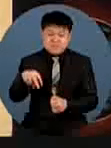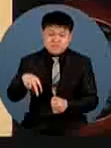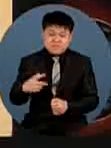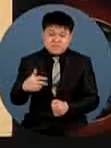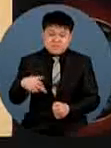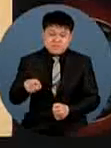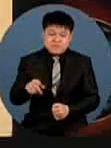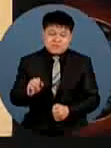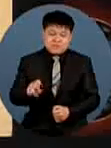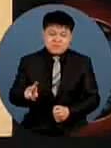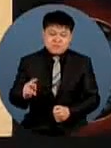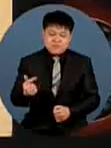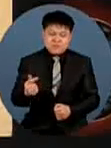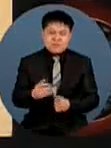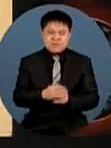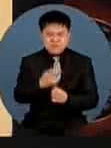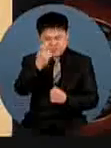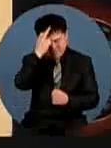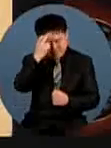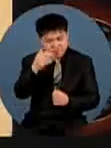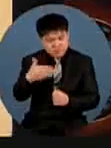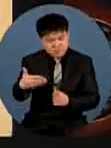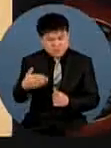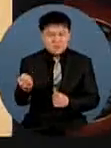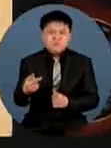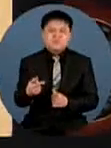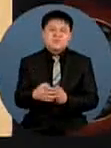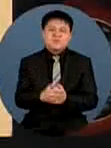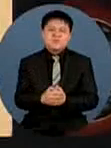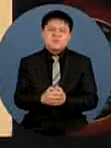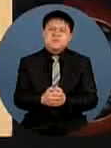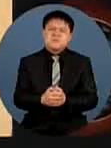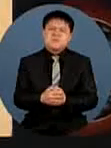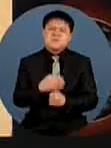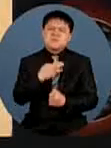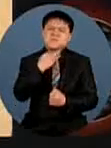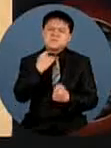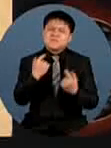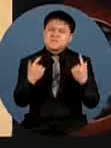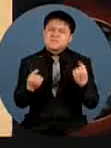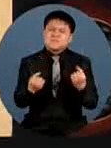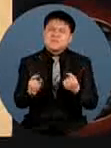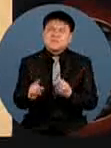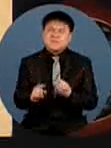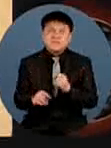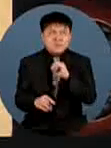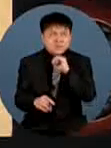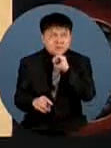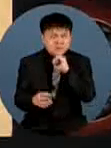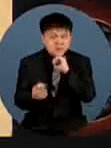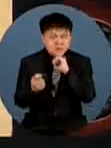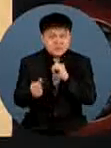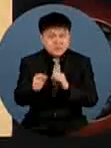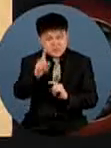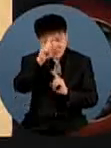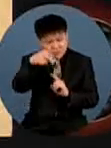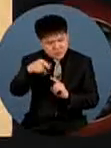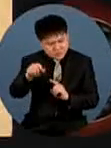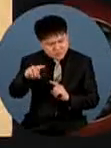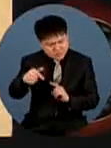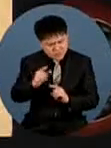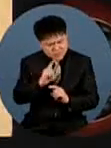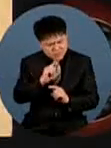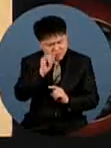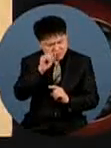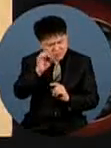윤성현 구단, 또 최명훈 구단. 최명훈 구단. 네. 그다음에 나이가 동갑인 경우는 또 작은 이상훈이라고 하죠. 네, 네.